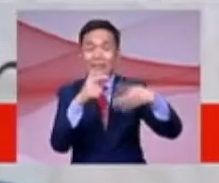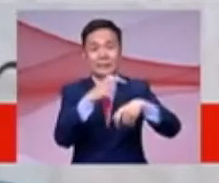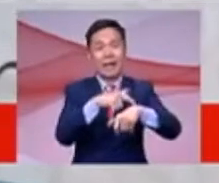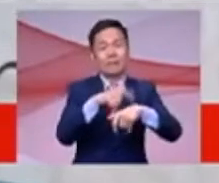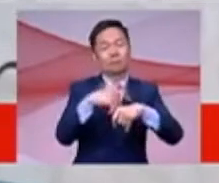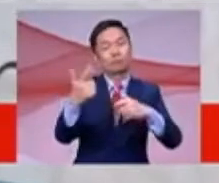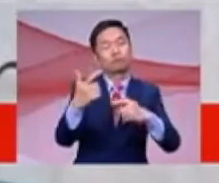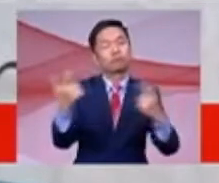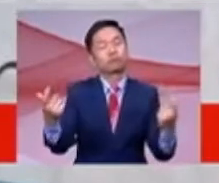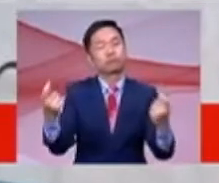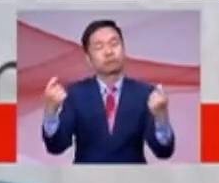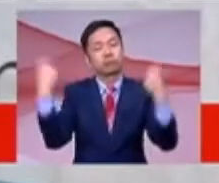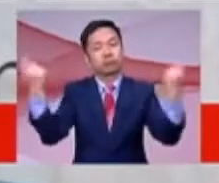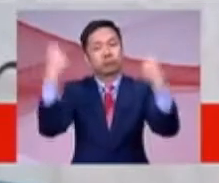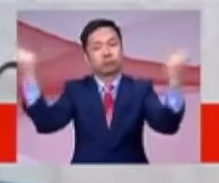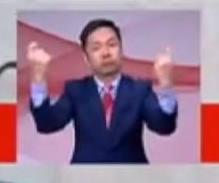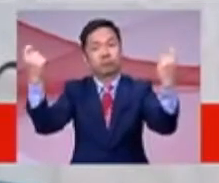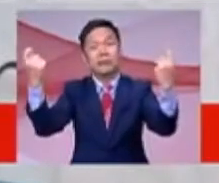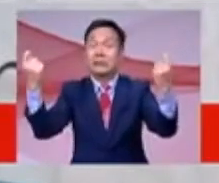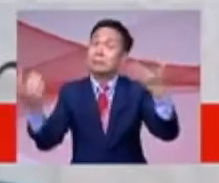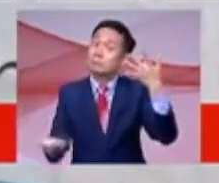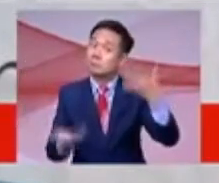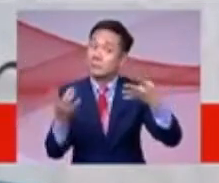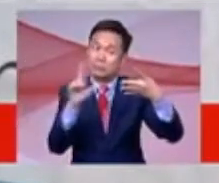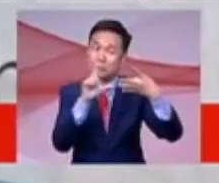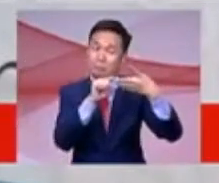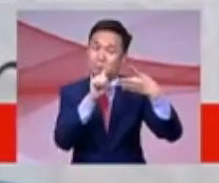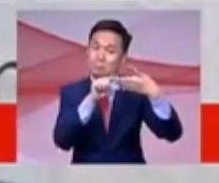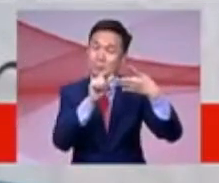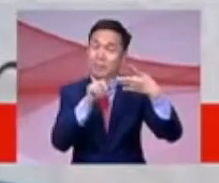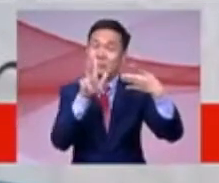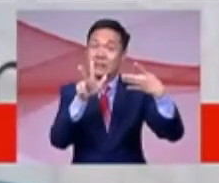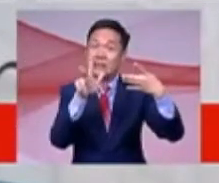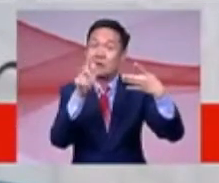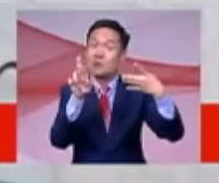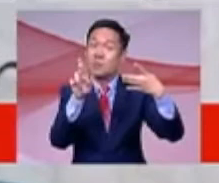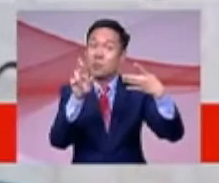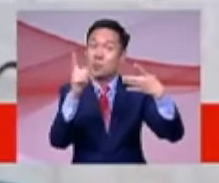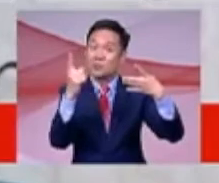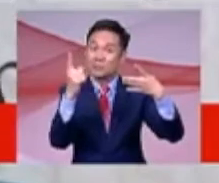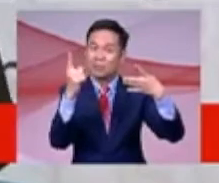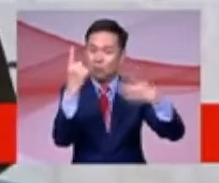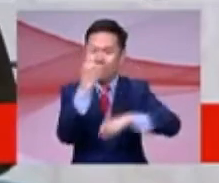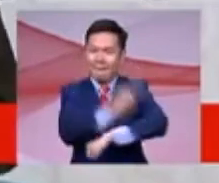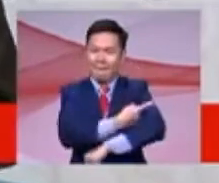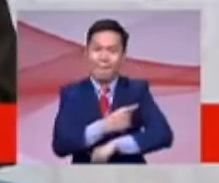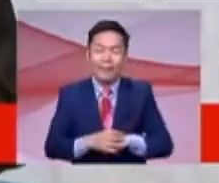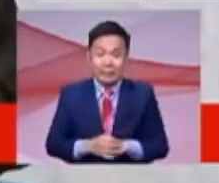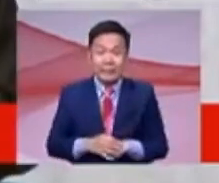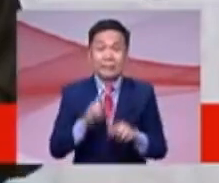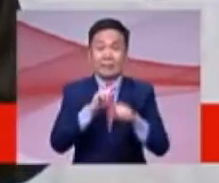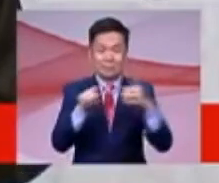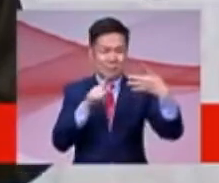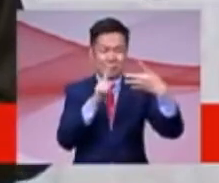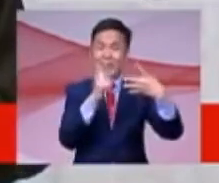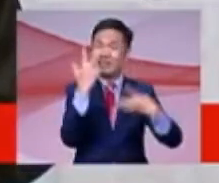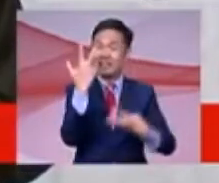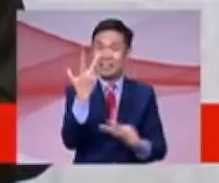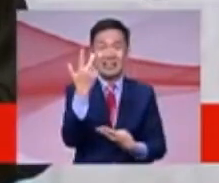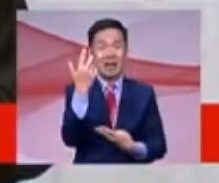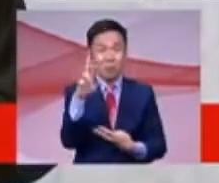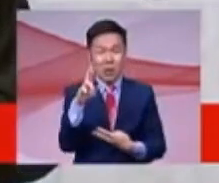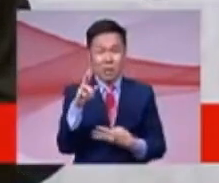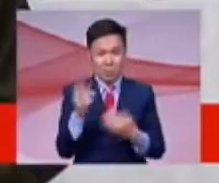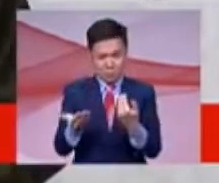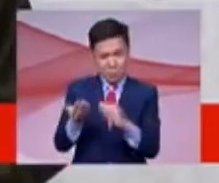perayaan, kita mungkin akan catatkan 3,000 kes. Walaubagaimanapun, kita melihat 3,000 kes